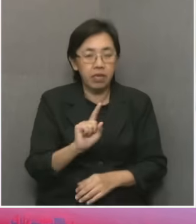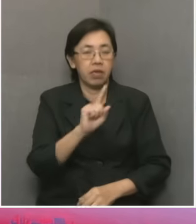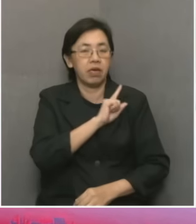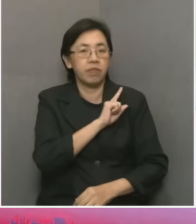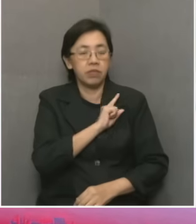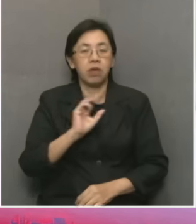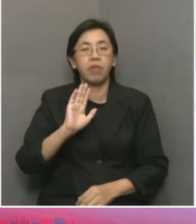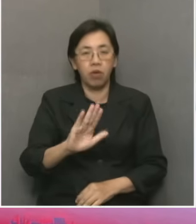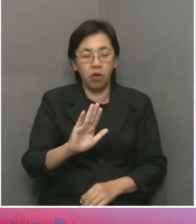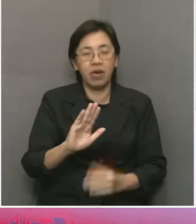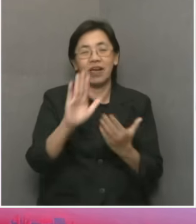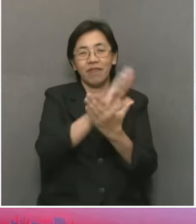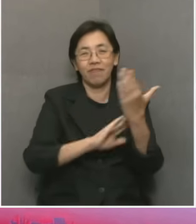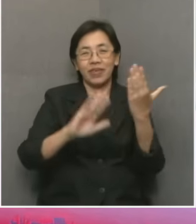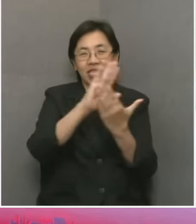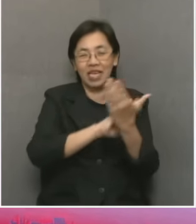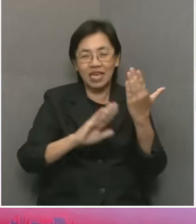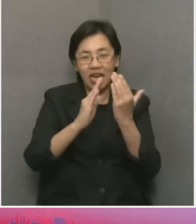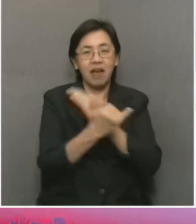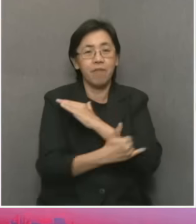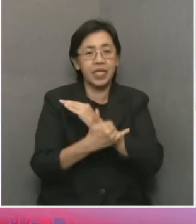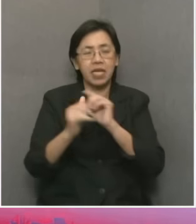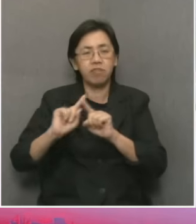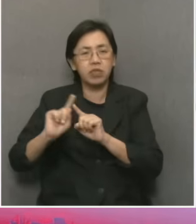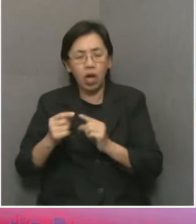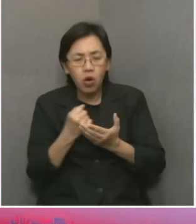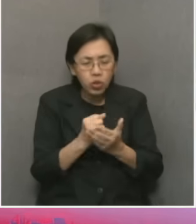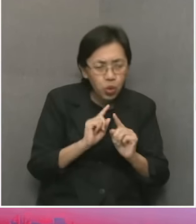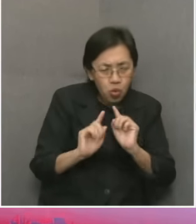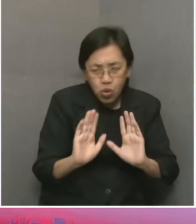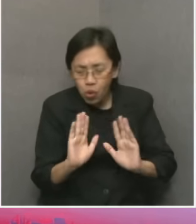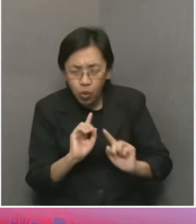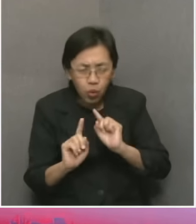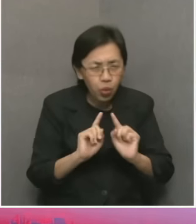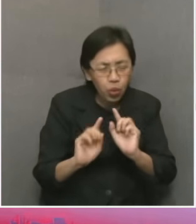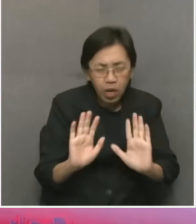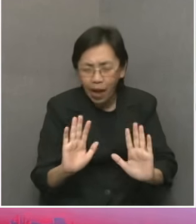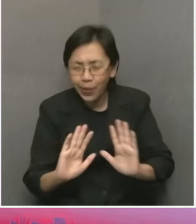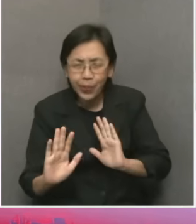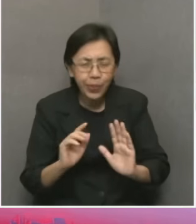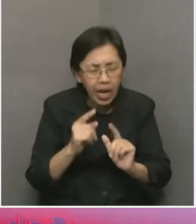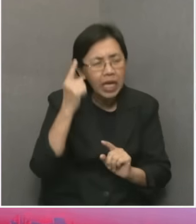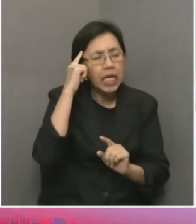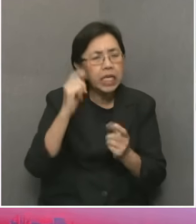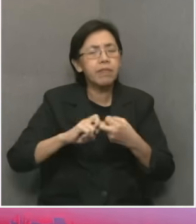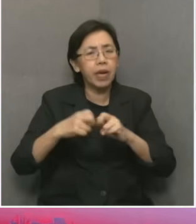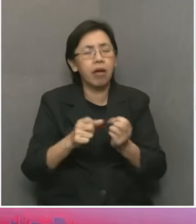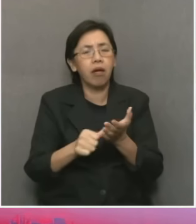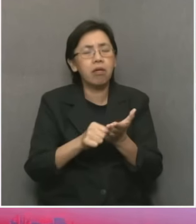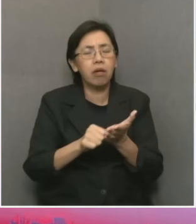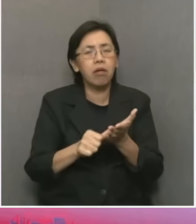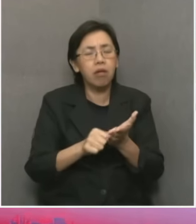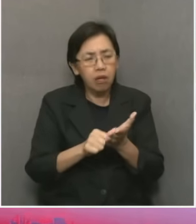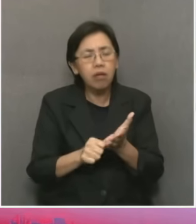ทีของชาติมหาอำนาจต่างๆที่อาจจะเข้ามามีส่วนช่วยในการเจรจาไกล่เกลี่ยและหาทางออกให้กับปัญหาความรุนแรงที่เกิ